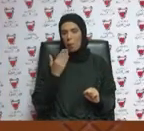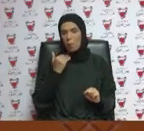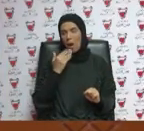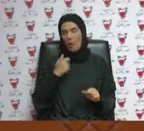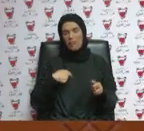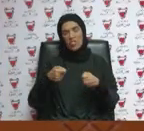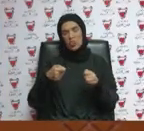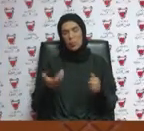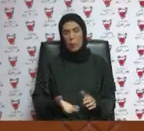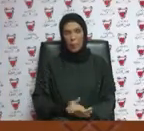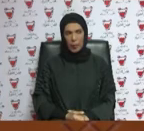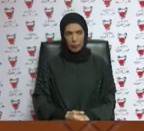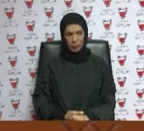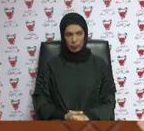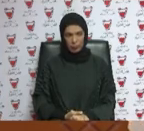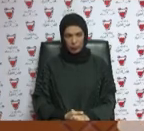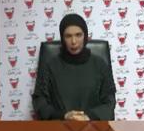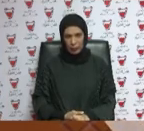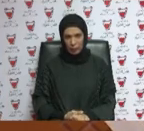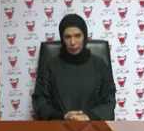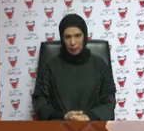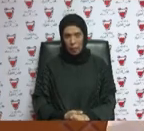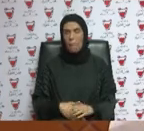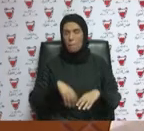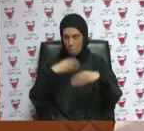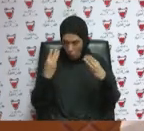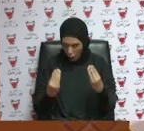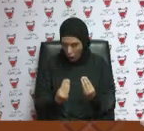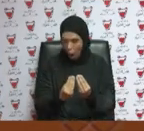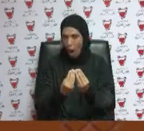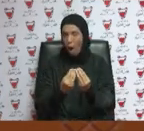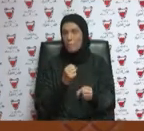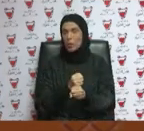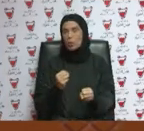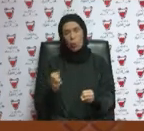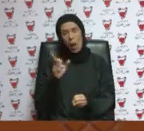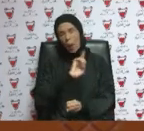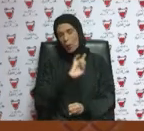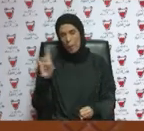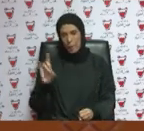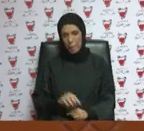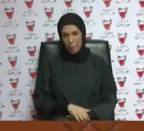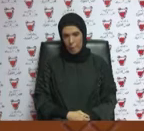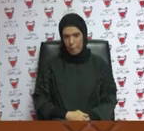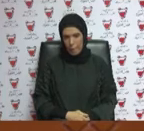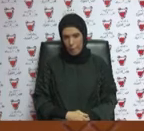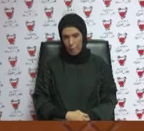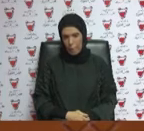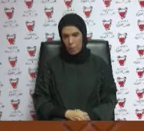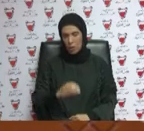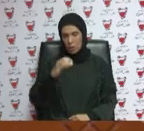سوق عندهم. فهل هؤلاء مشمولون بالمشروع أم لا؟ أرجو أن أجاب